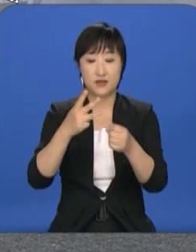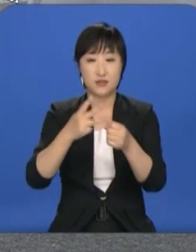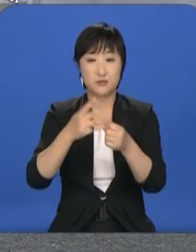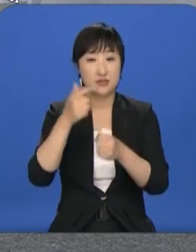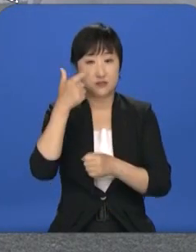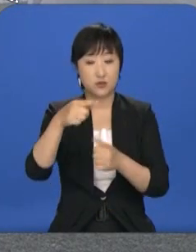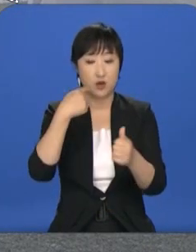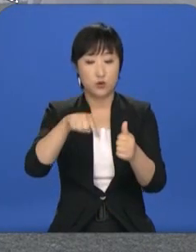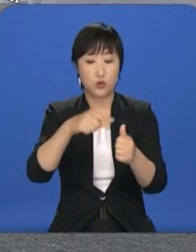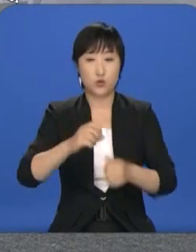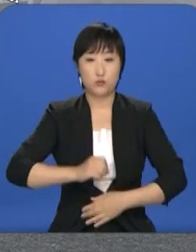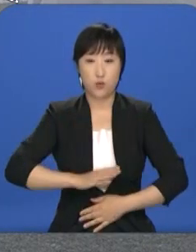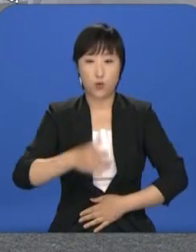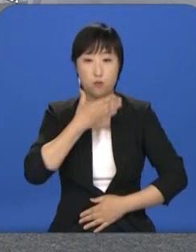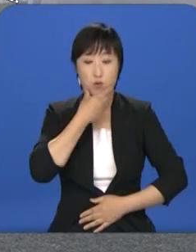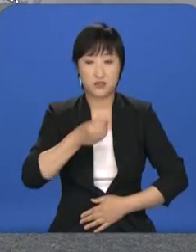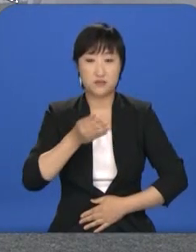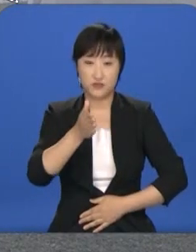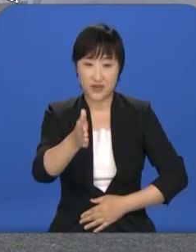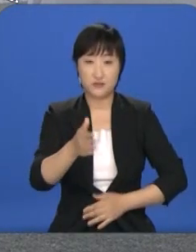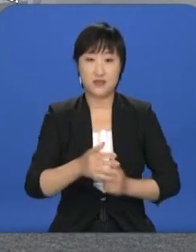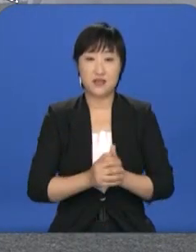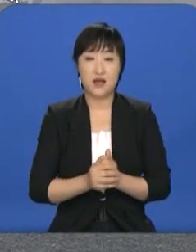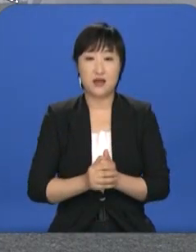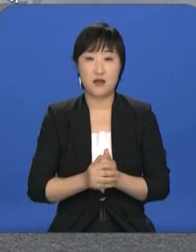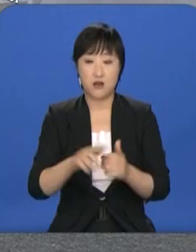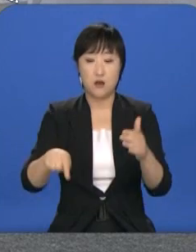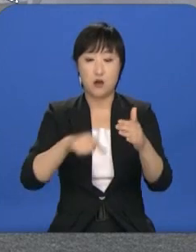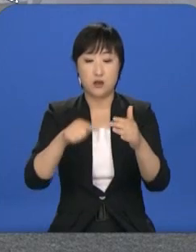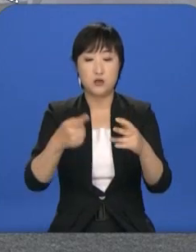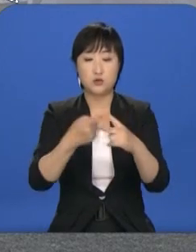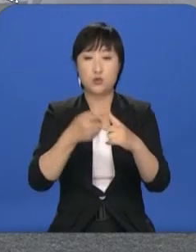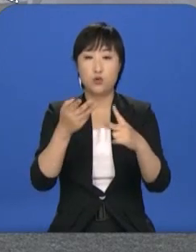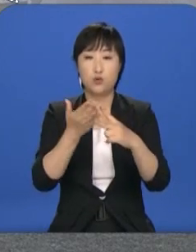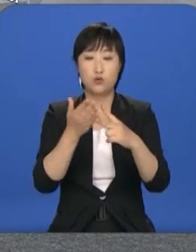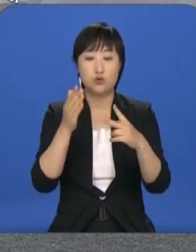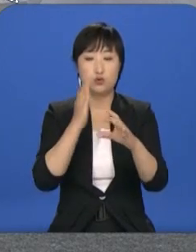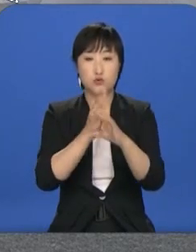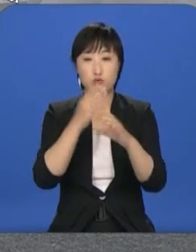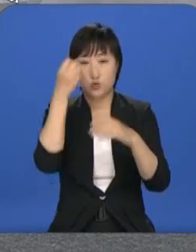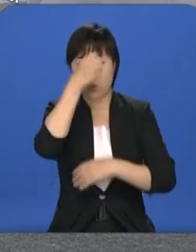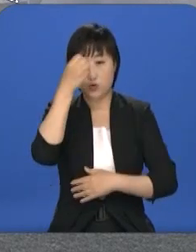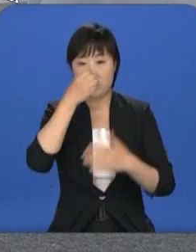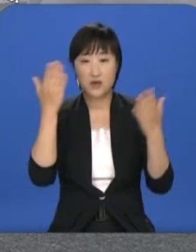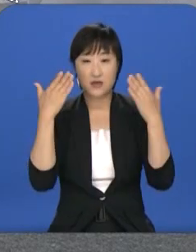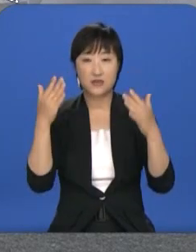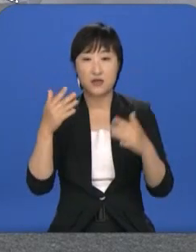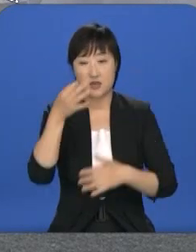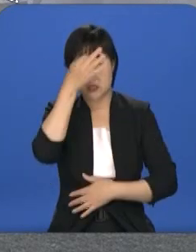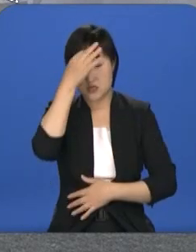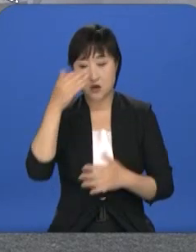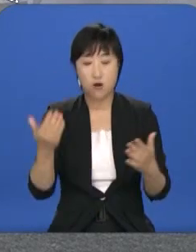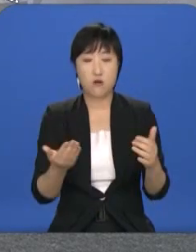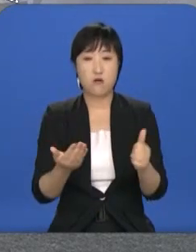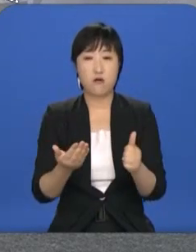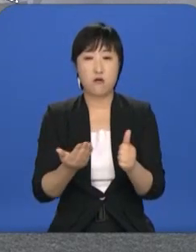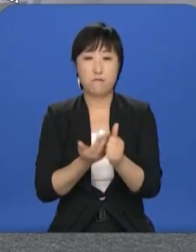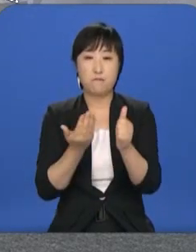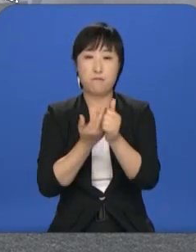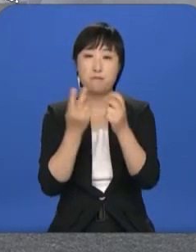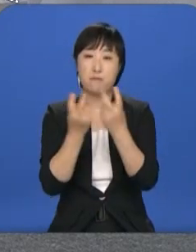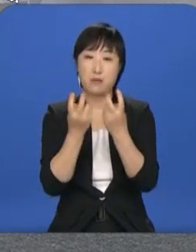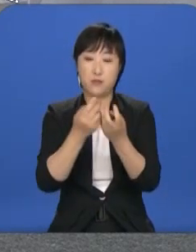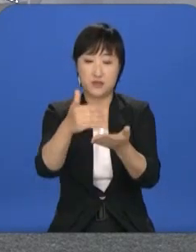세 번째 질문은 교육, 보건, 복지 분야입니다. 진도군 관내 초, 중, 고등학교 학생들의 실력 향상 및 학생 유치를